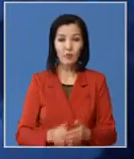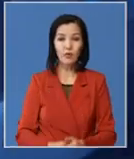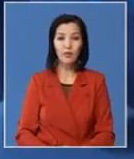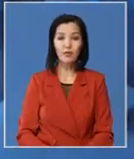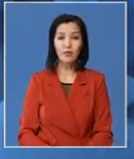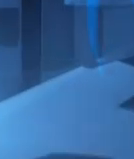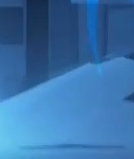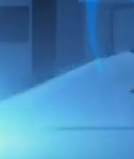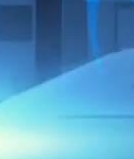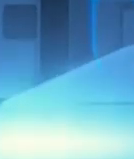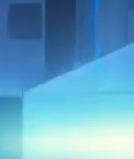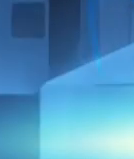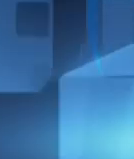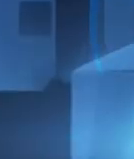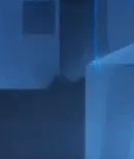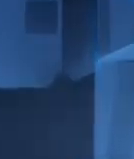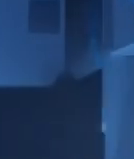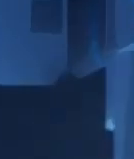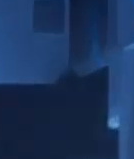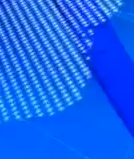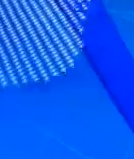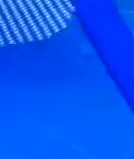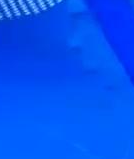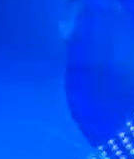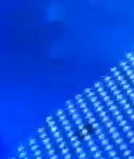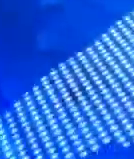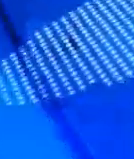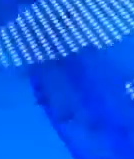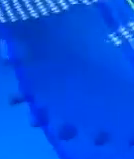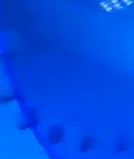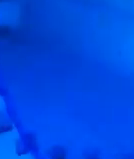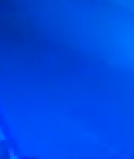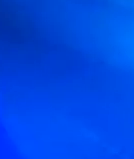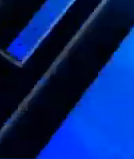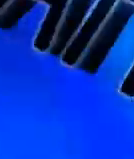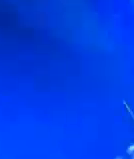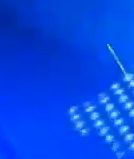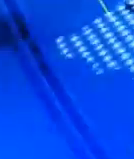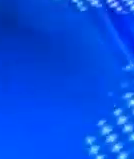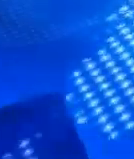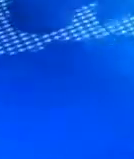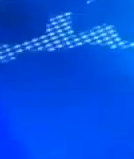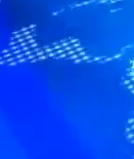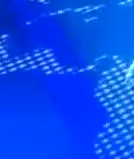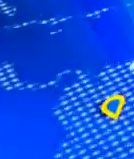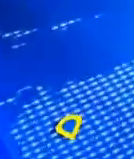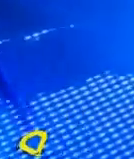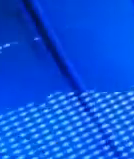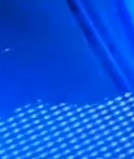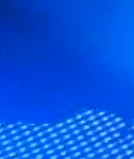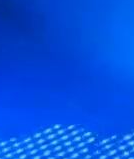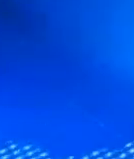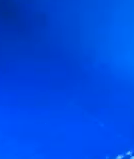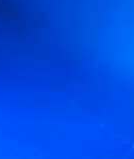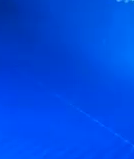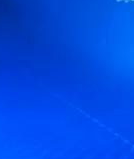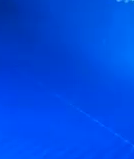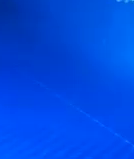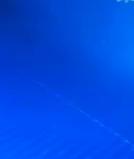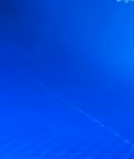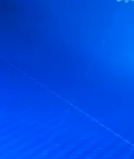Спорт тақырыбында қалам тербеді. Спорт комментатор атанды. Жай комментатор емес, әлемдік жарыстардың жай жапсарын қарапайым